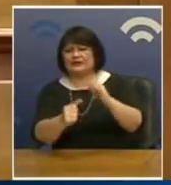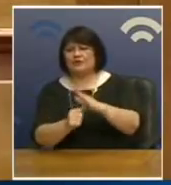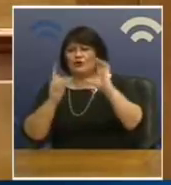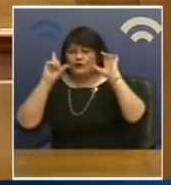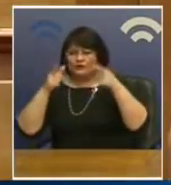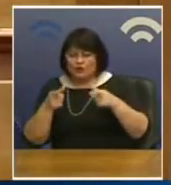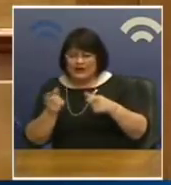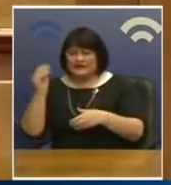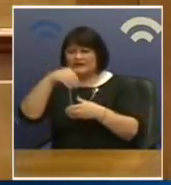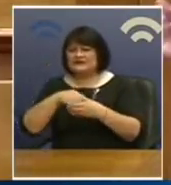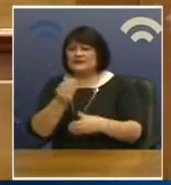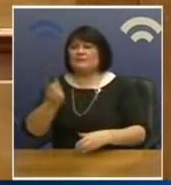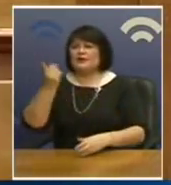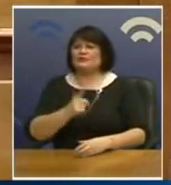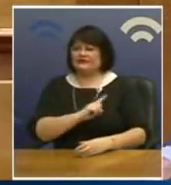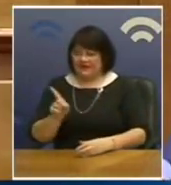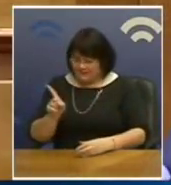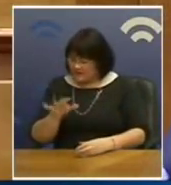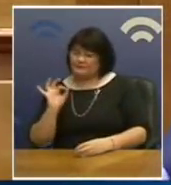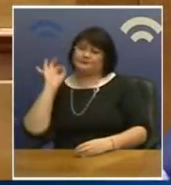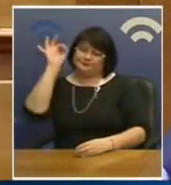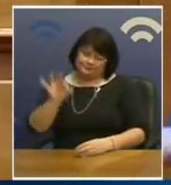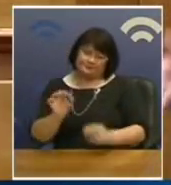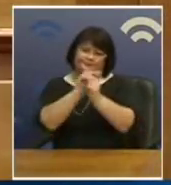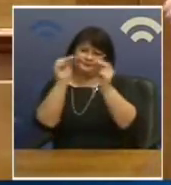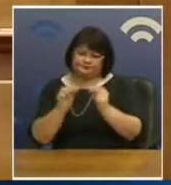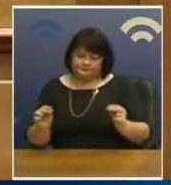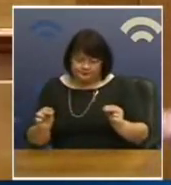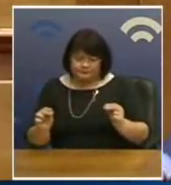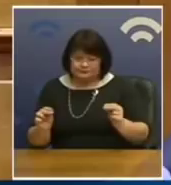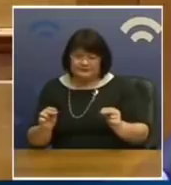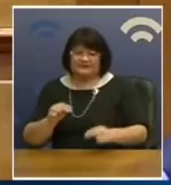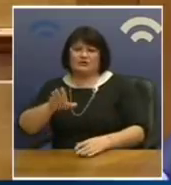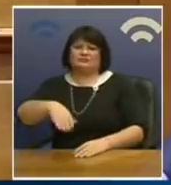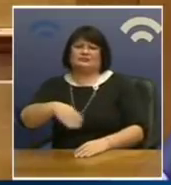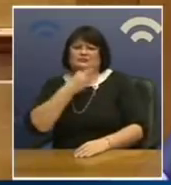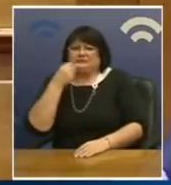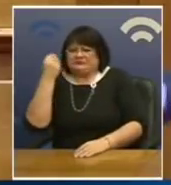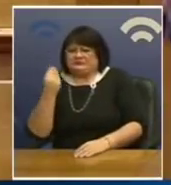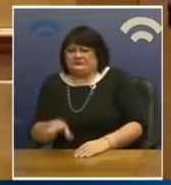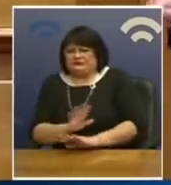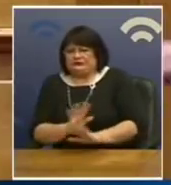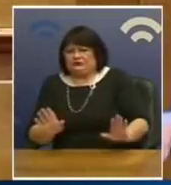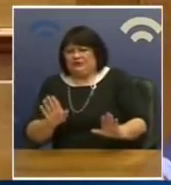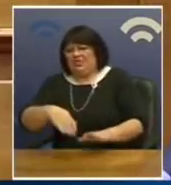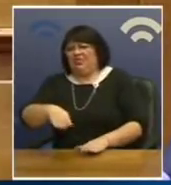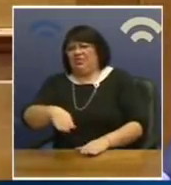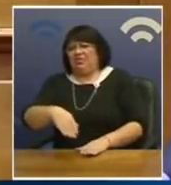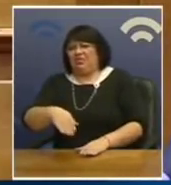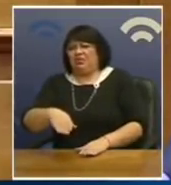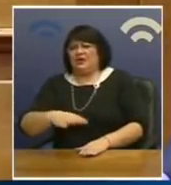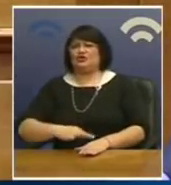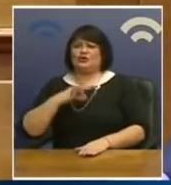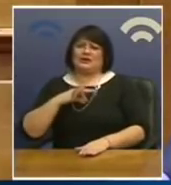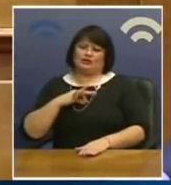μεγάλη πλειοψηφία, γι' αυτό και οδηγήστε σε αυτόν τον εξευτελισμό της θεσμικής διαδικασίας, αλλά και του κύρους, του